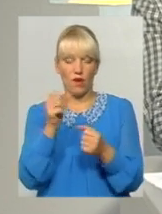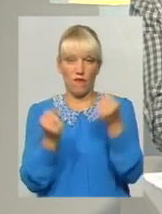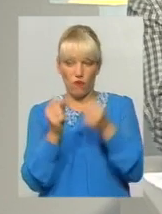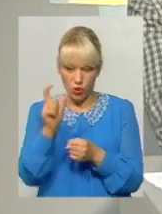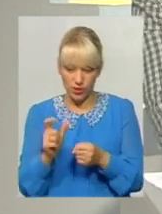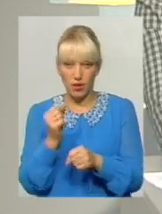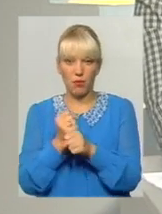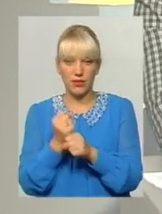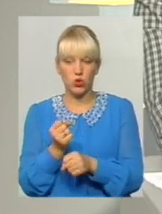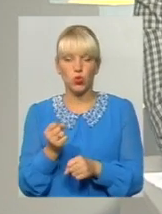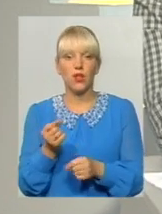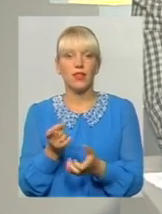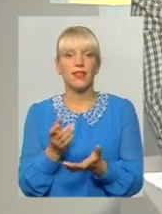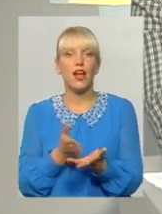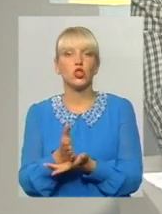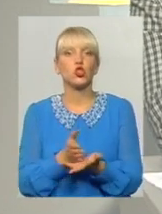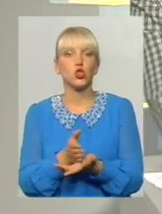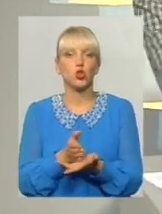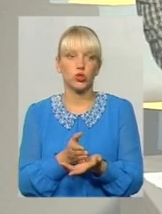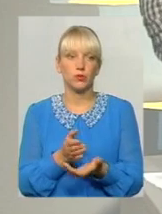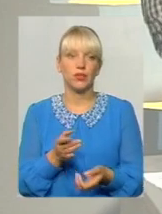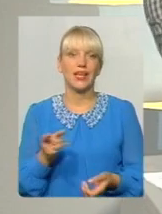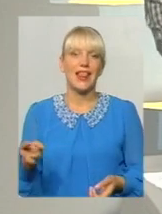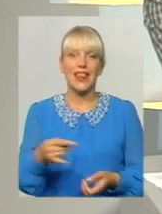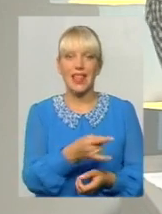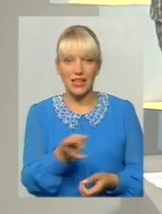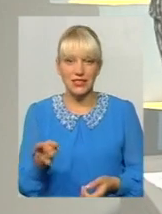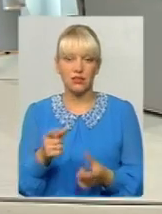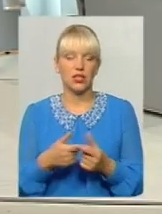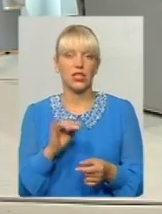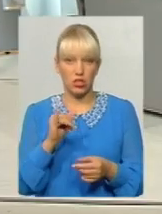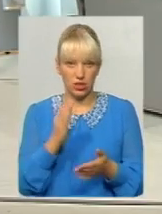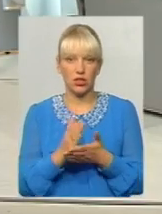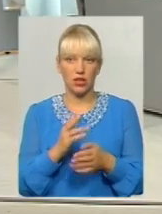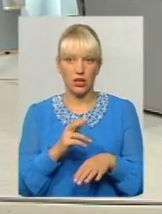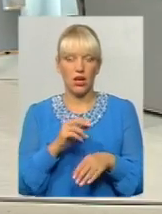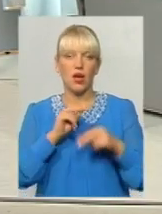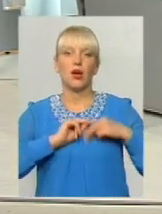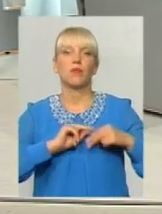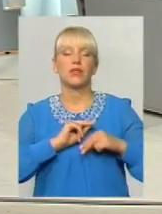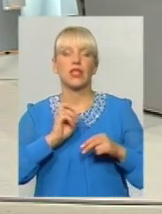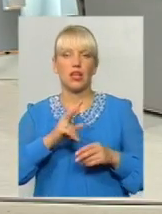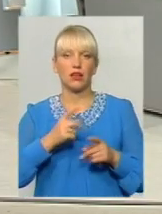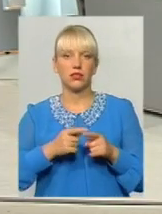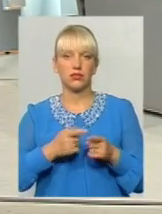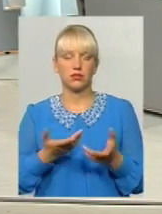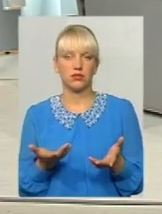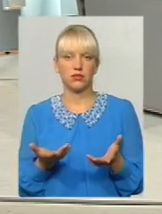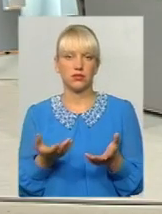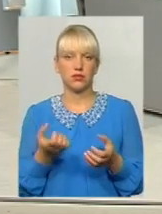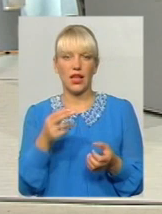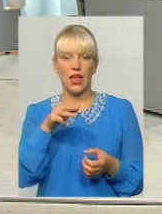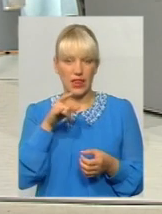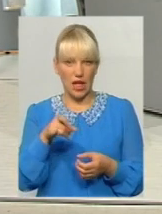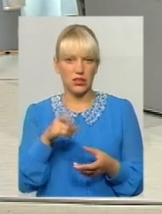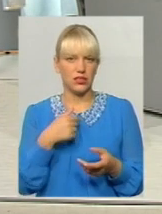і водночас, скоріш за все, він працює на якійсь польській фірмі, бо їздить на, ну, там, чи литовській, ну, їздить на єврономера. Поліція якось це відстежує чи ні? Чи